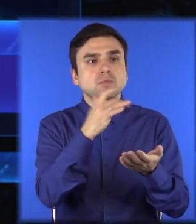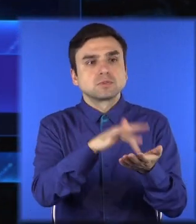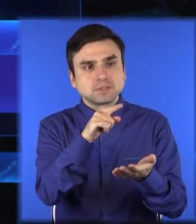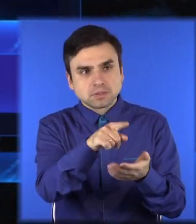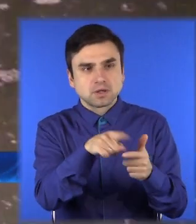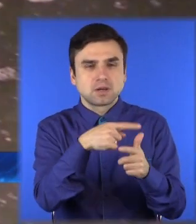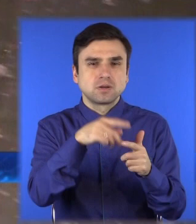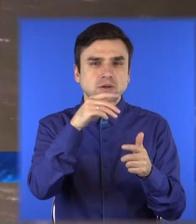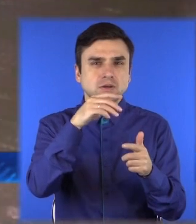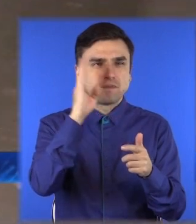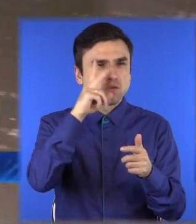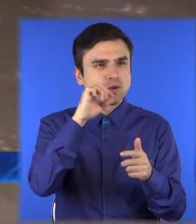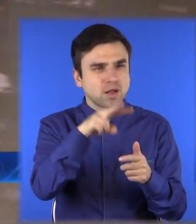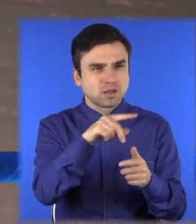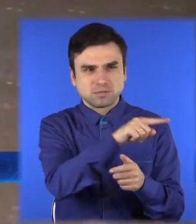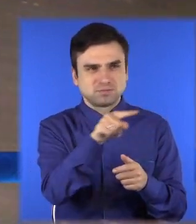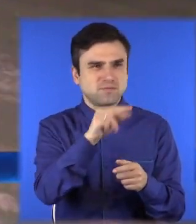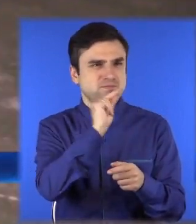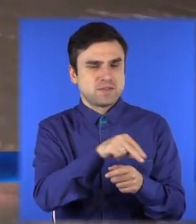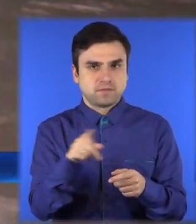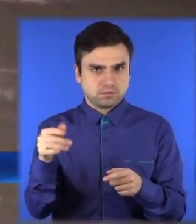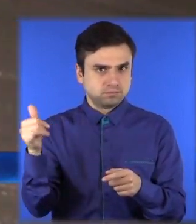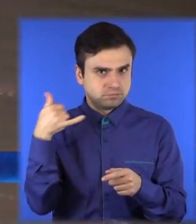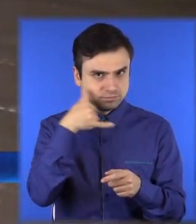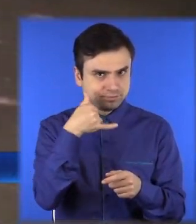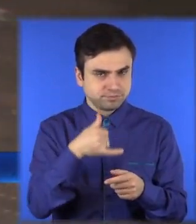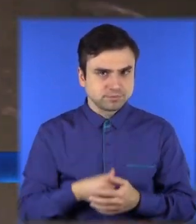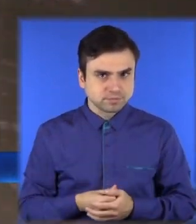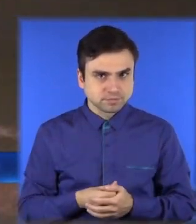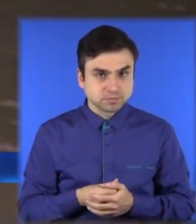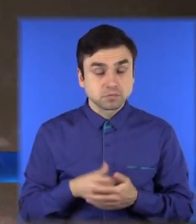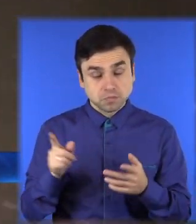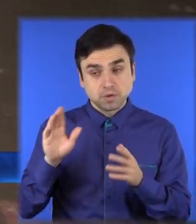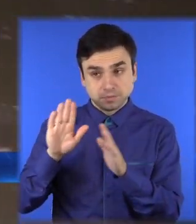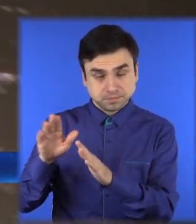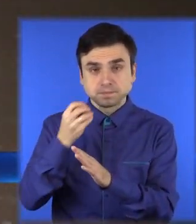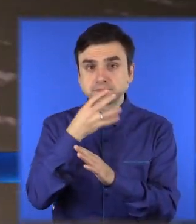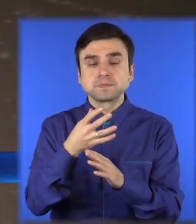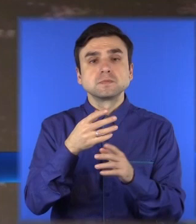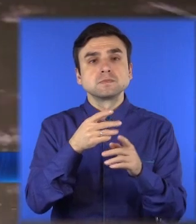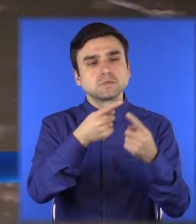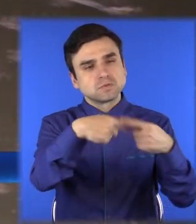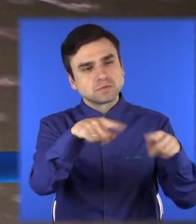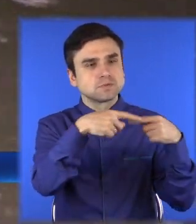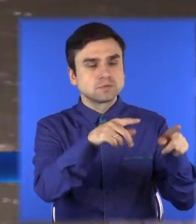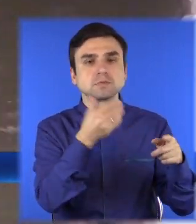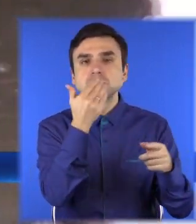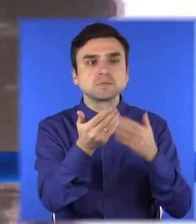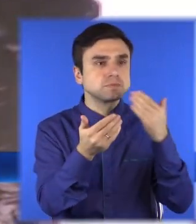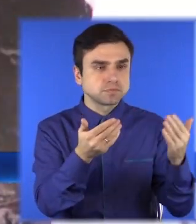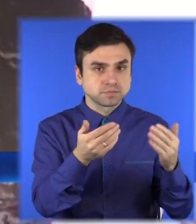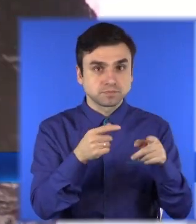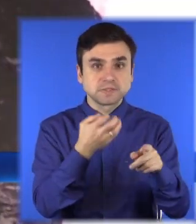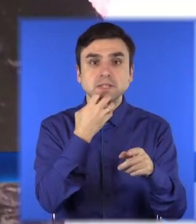вині. Щоб з'ясувати, хто ж винний і коли все буде відремонтовано, звертаємося до теплоцентралі. На підприємстві кажуть, ремонтна бригада не